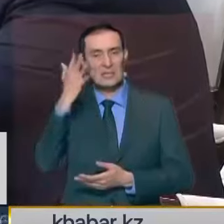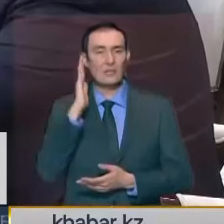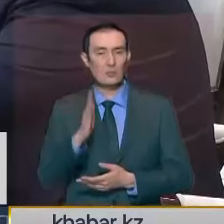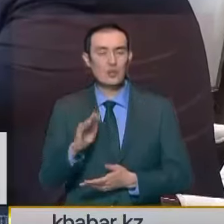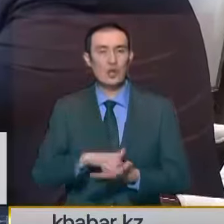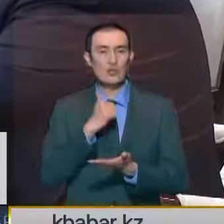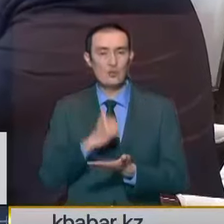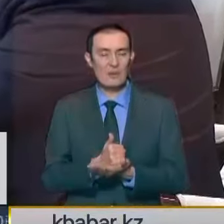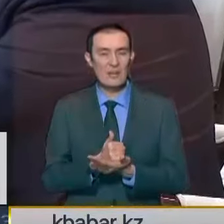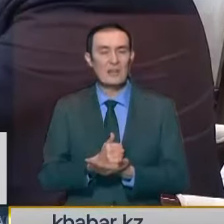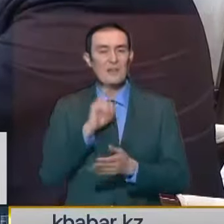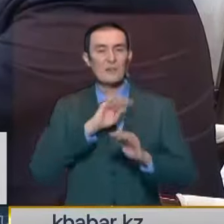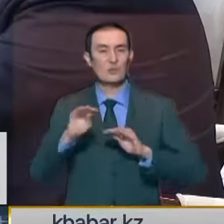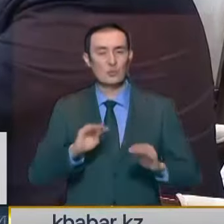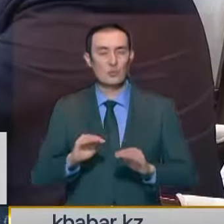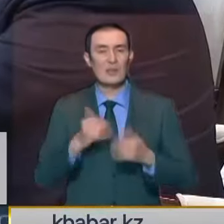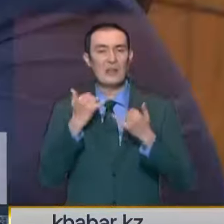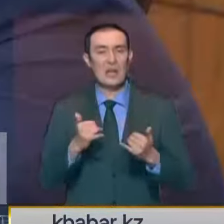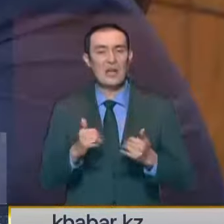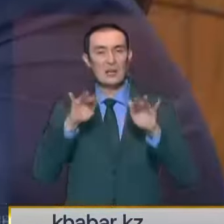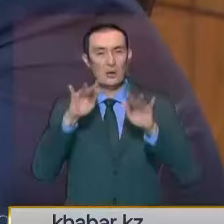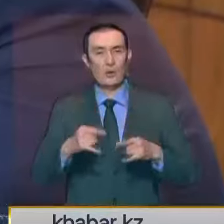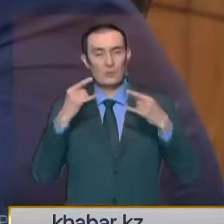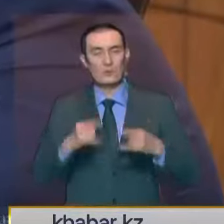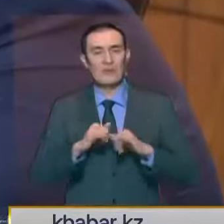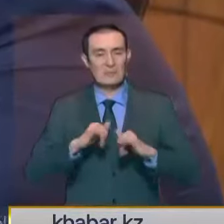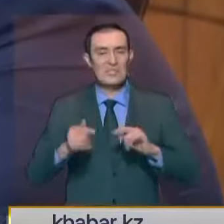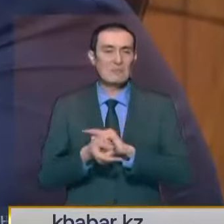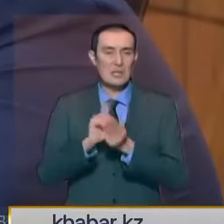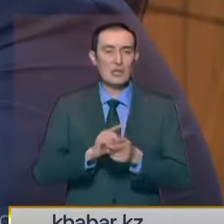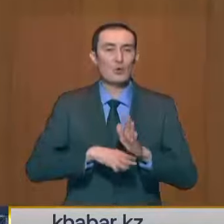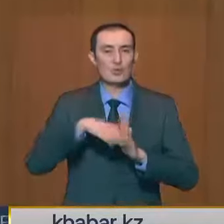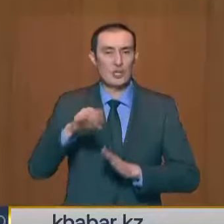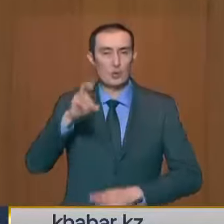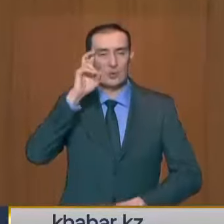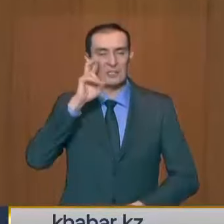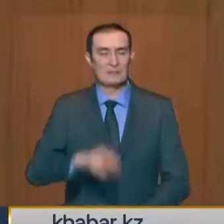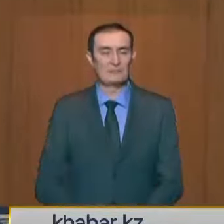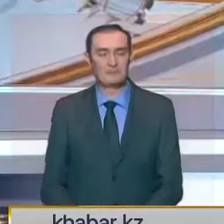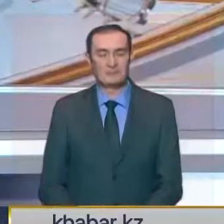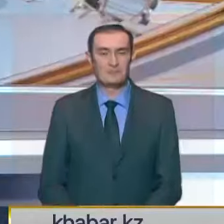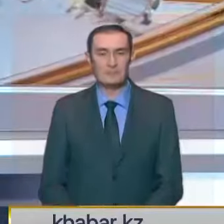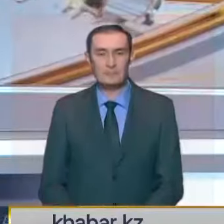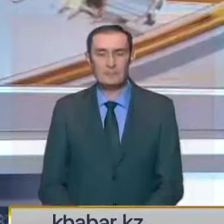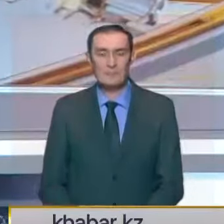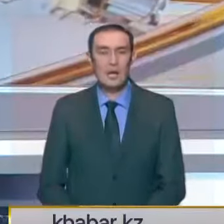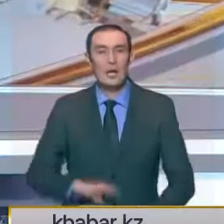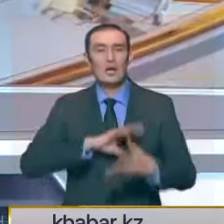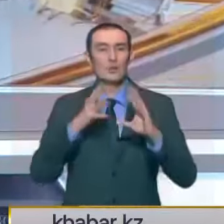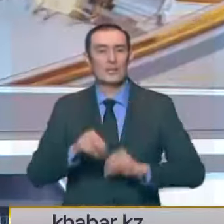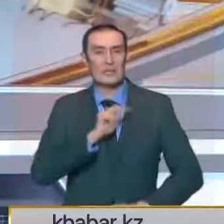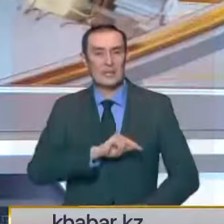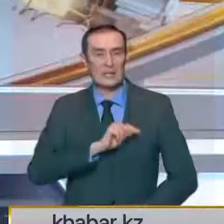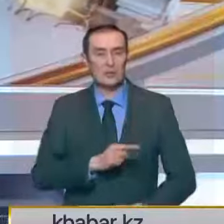станет основой инфраструктуры для цифровой трансформации страны о результатах